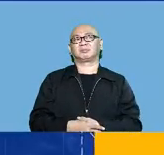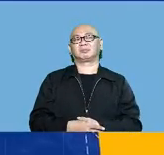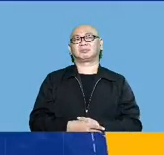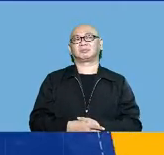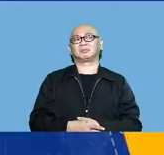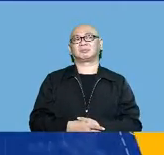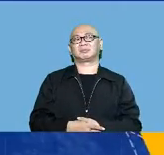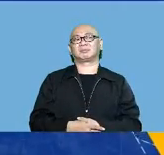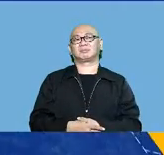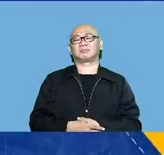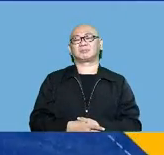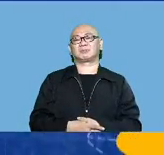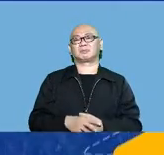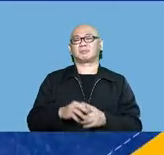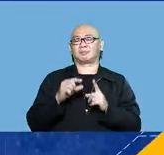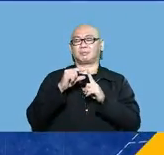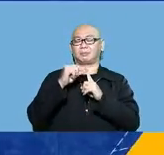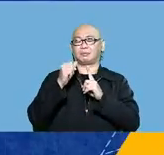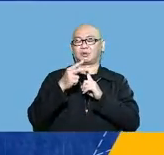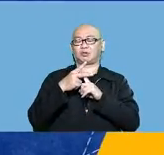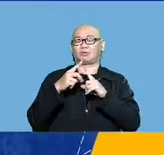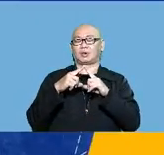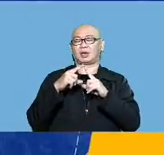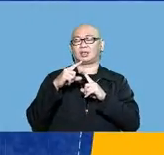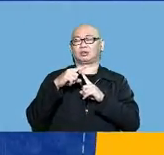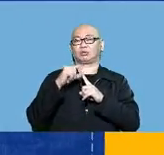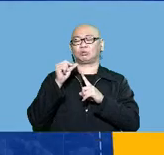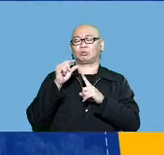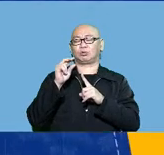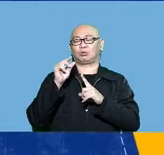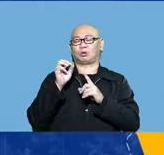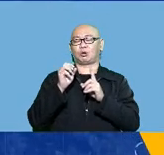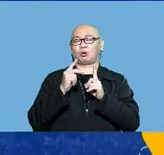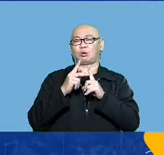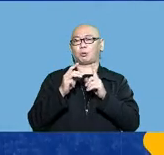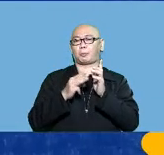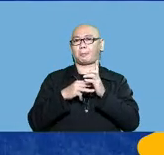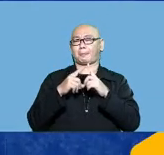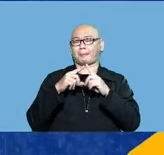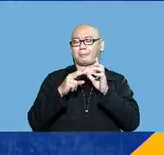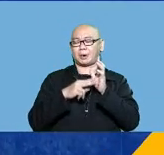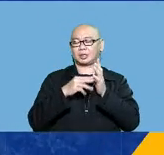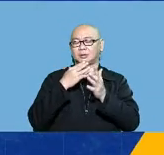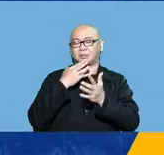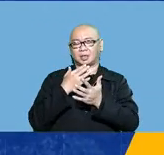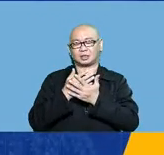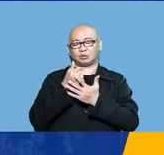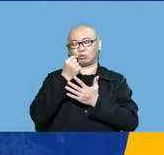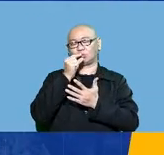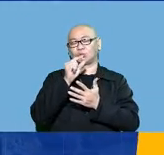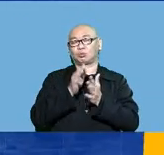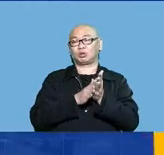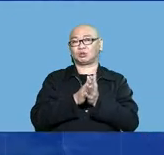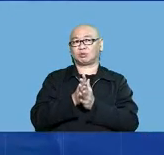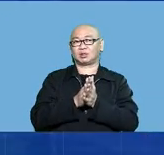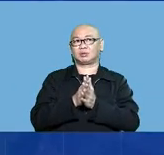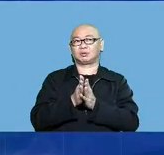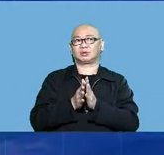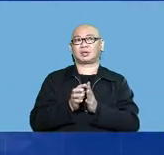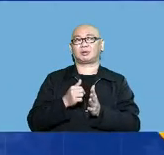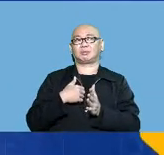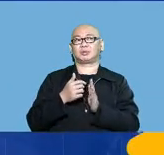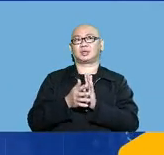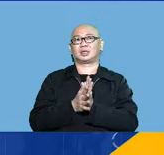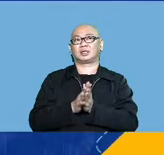Prof. Faturrahman, matur nuwun juga yang selalu motivasi untuk saya menjadi segera profesor.